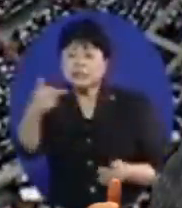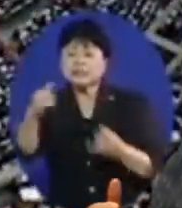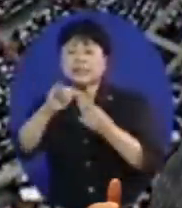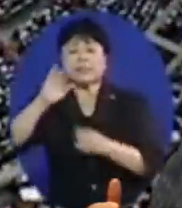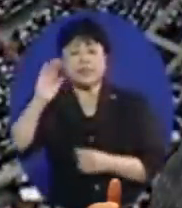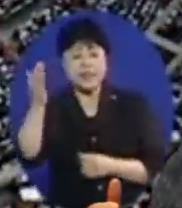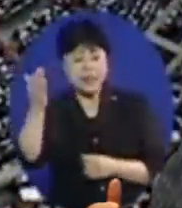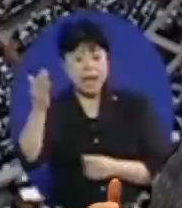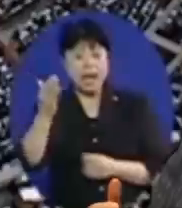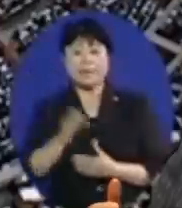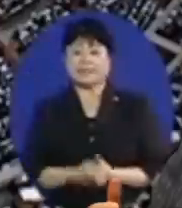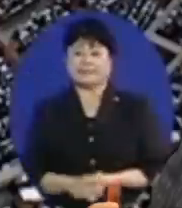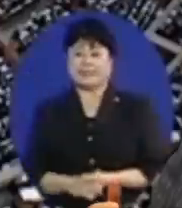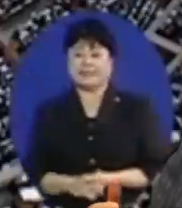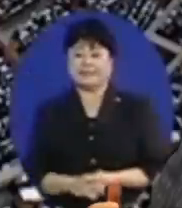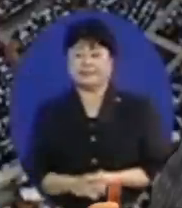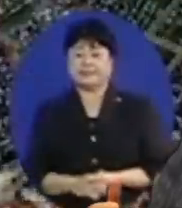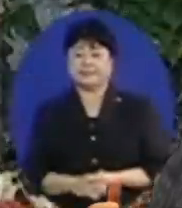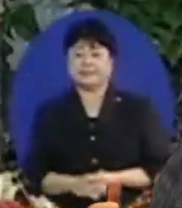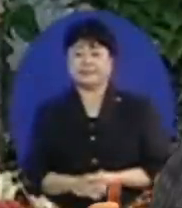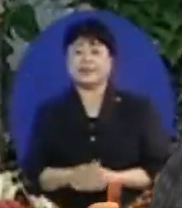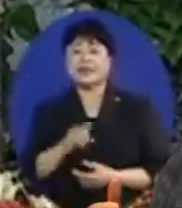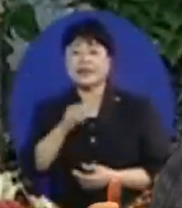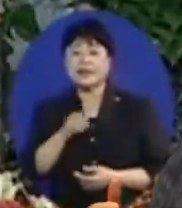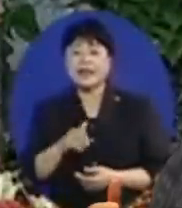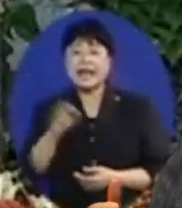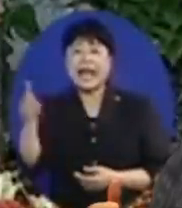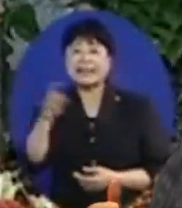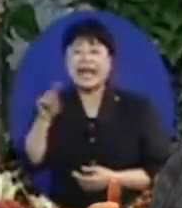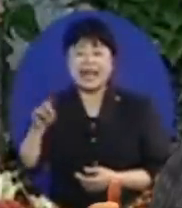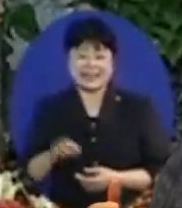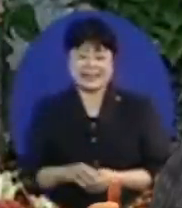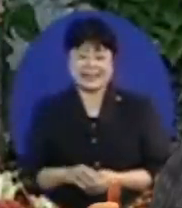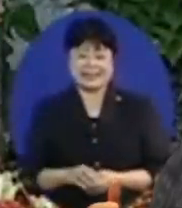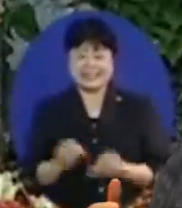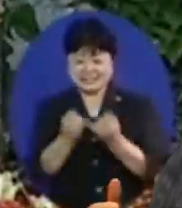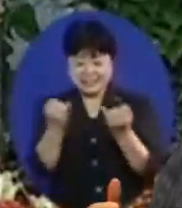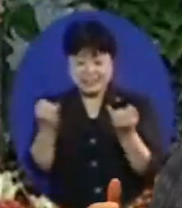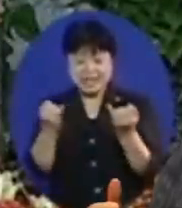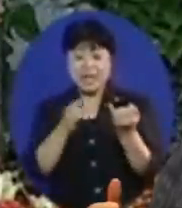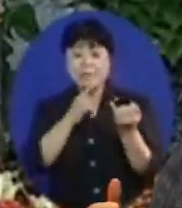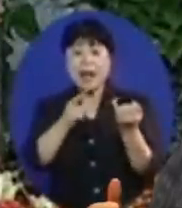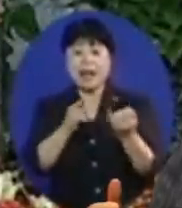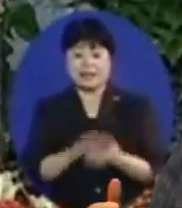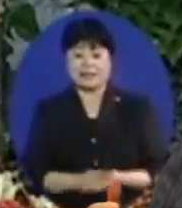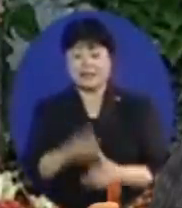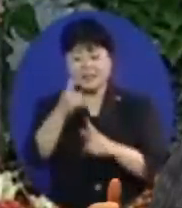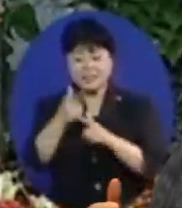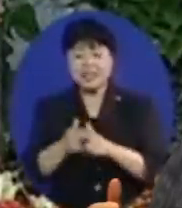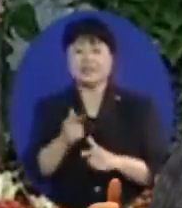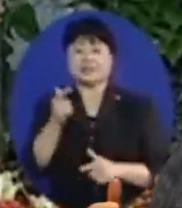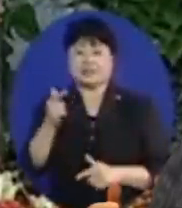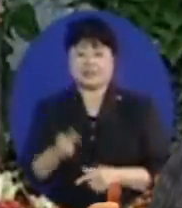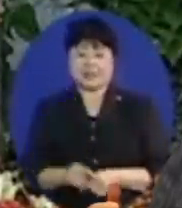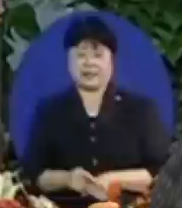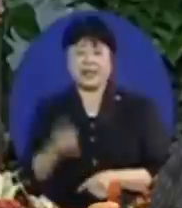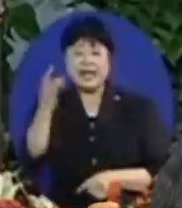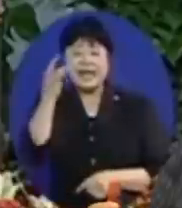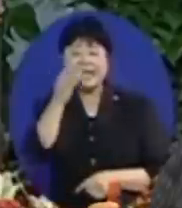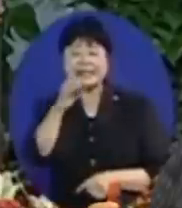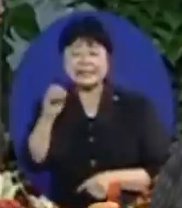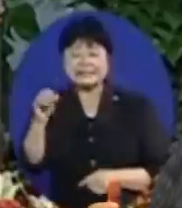대해서도 말씀하고 있는 것입니다. 가나안 여자의 탄원을 들어보십시오. 예수님이 가나안 지역으로 갔는데